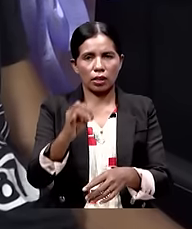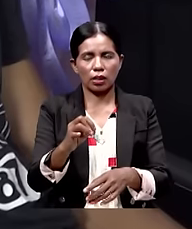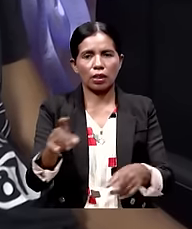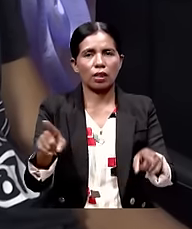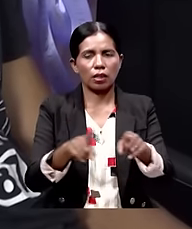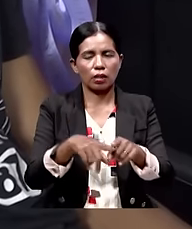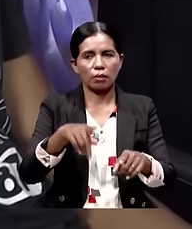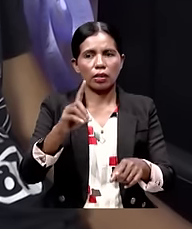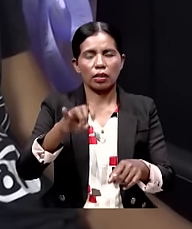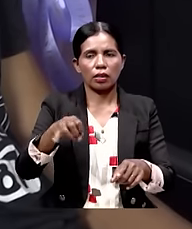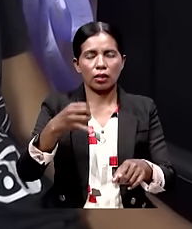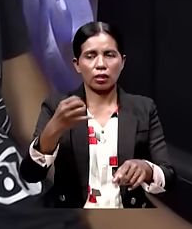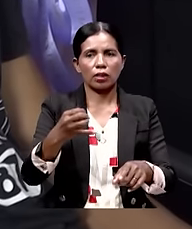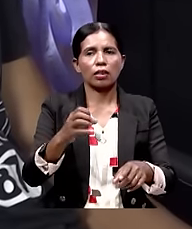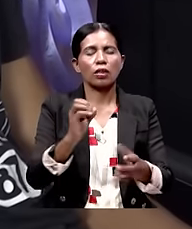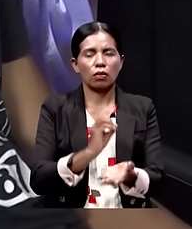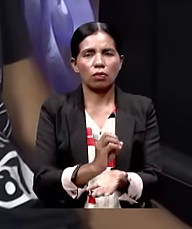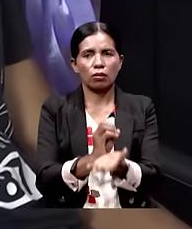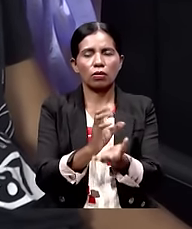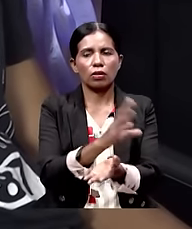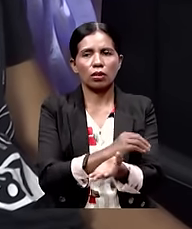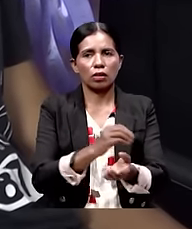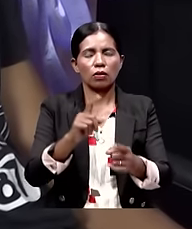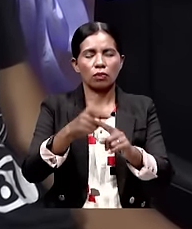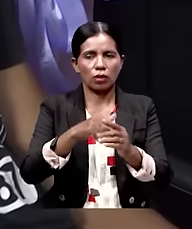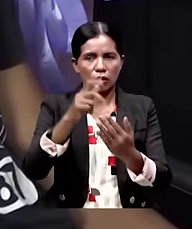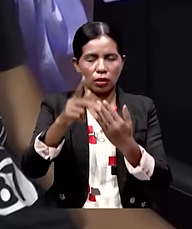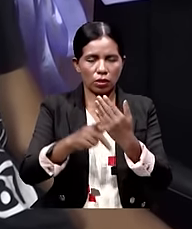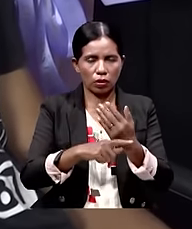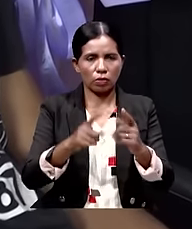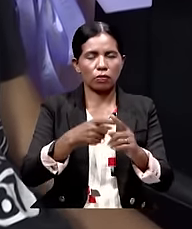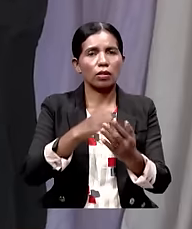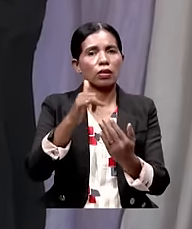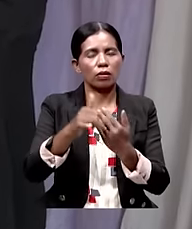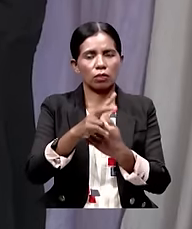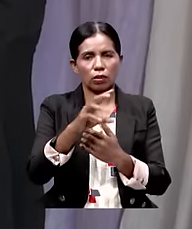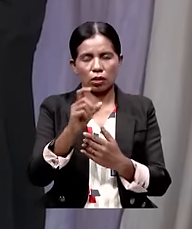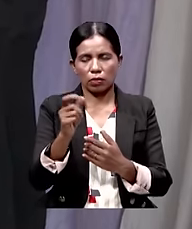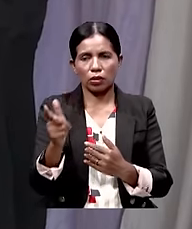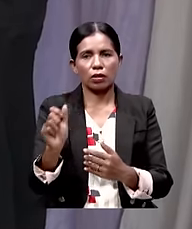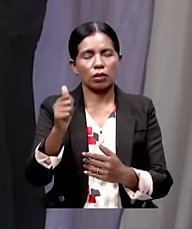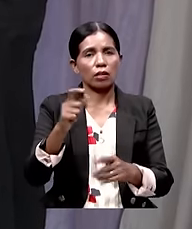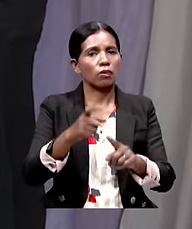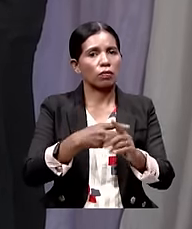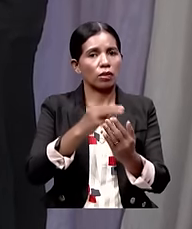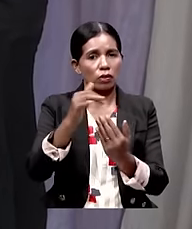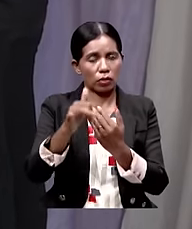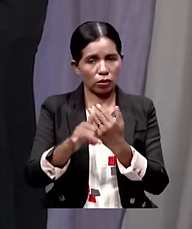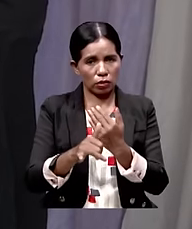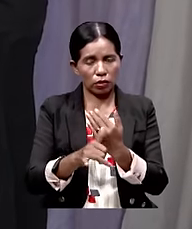nudar prokurador republika distrital Waikusi usi fulan Abril to Junyu rimruasanulu iha fulan Julyu